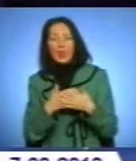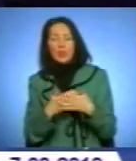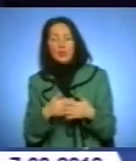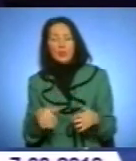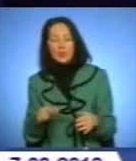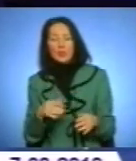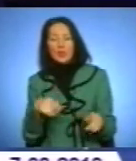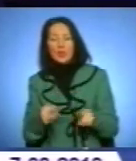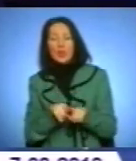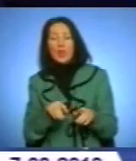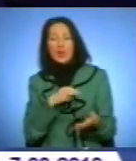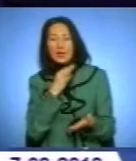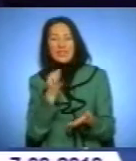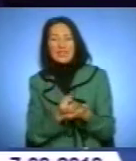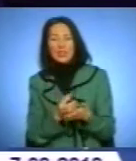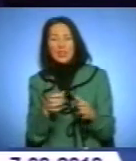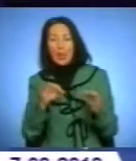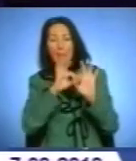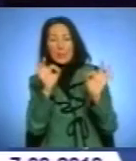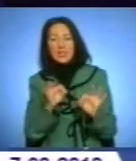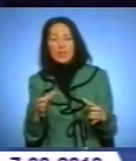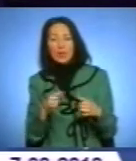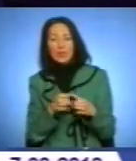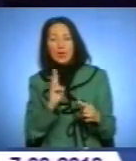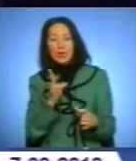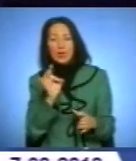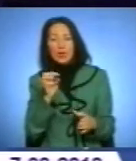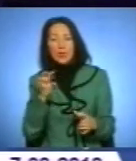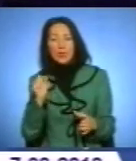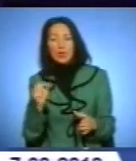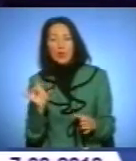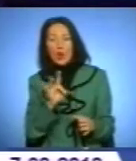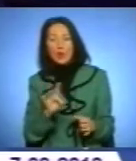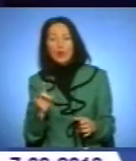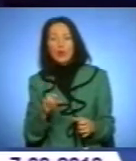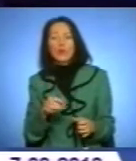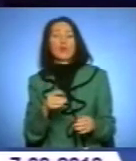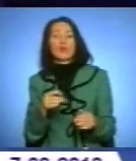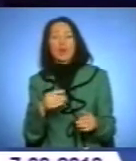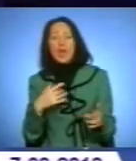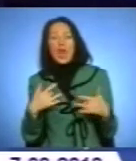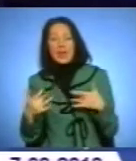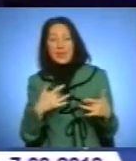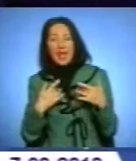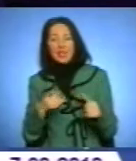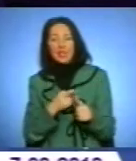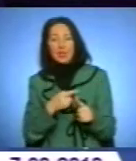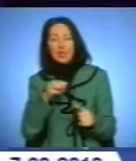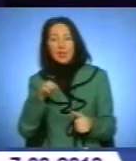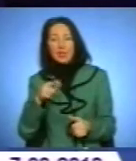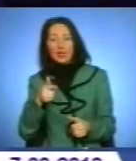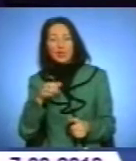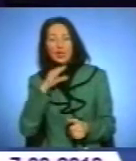мистецьких та художніх колективів Кременецького району в Академічному обласному українському драматичному театрі імені Тараса